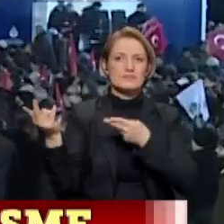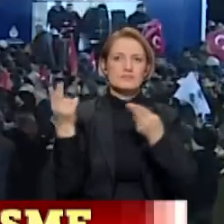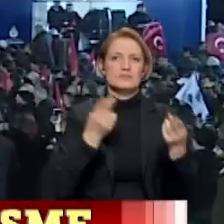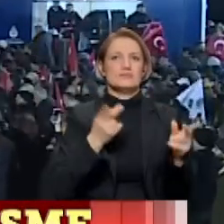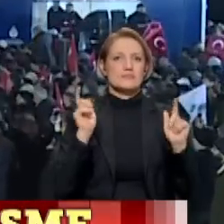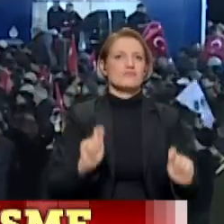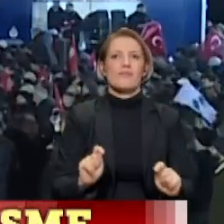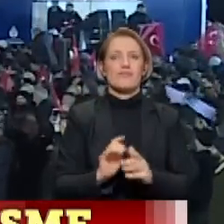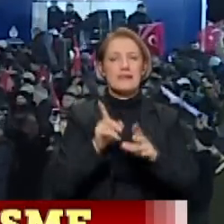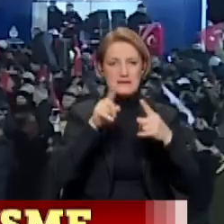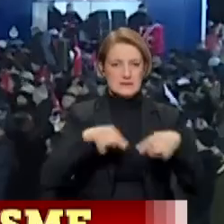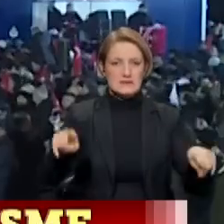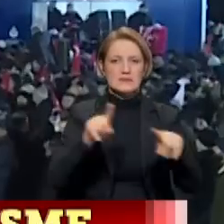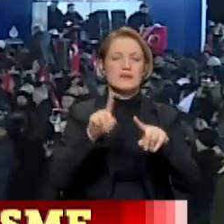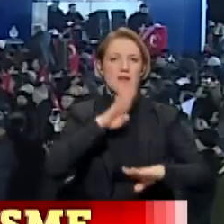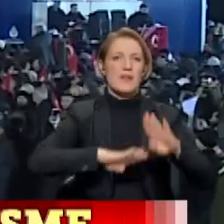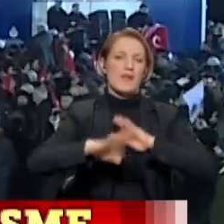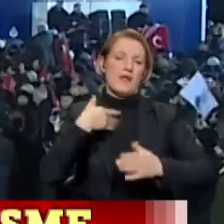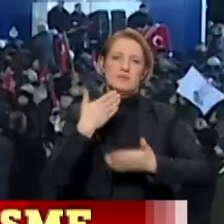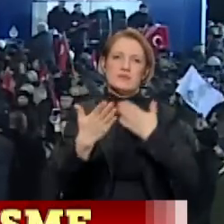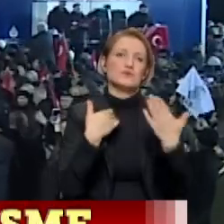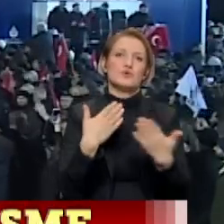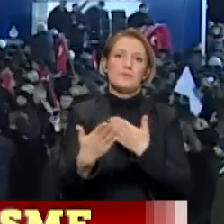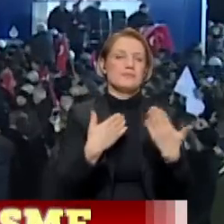ettik. Ve sizinle dertleşiyorum.